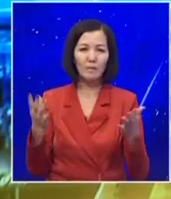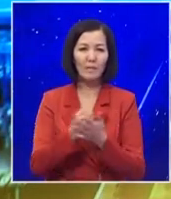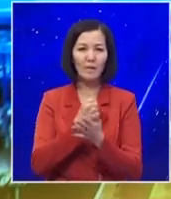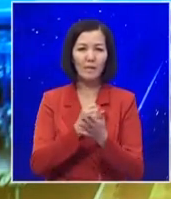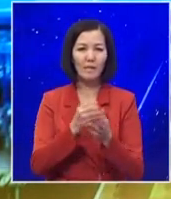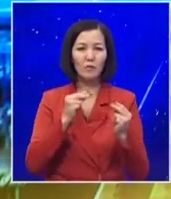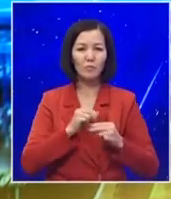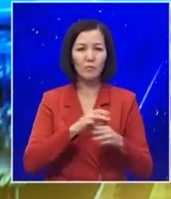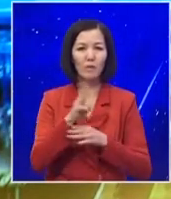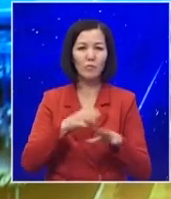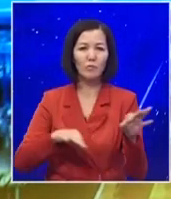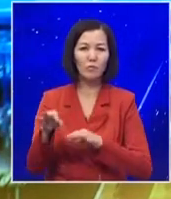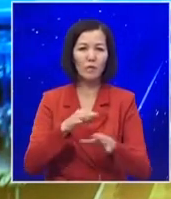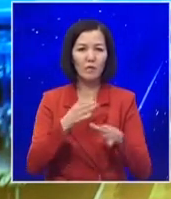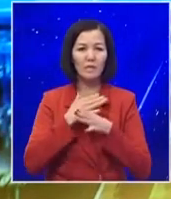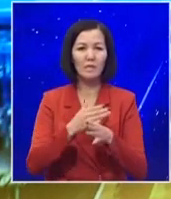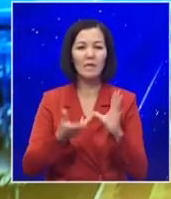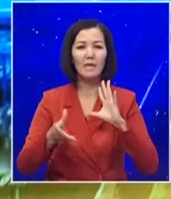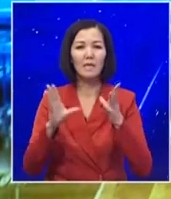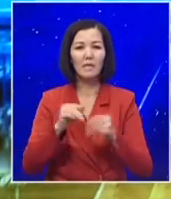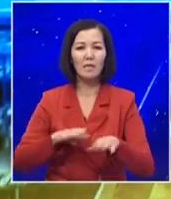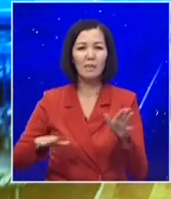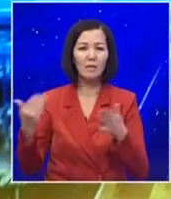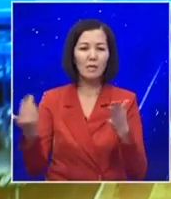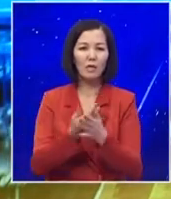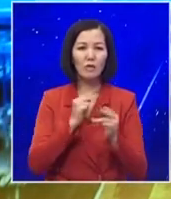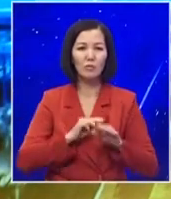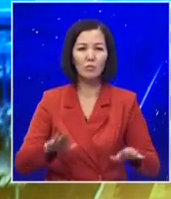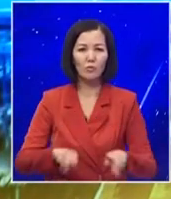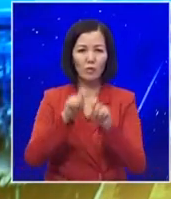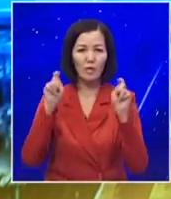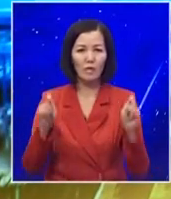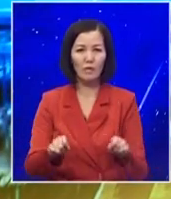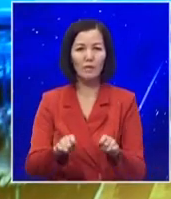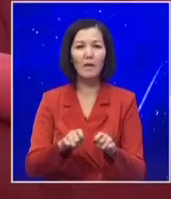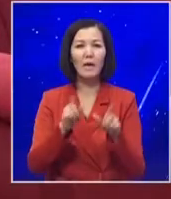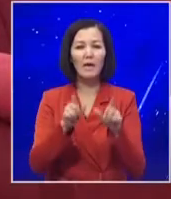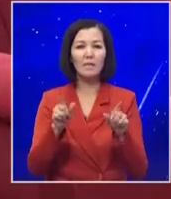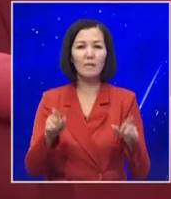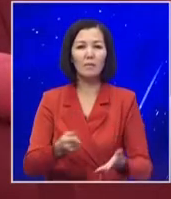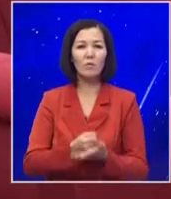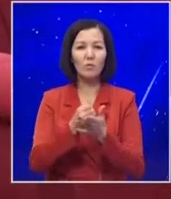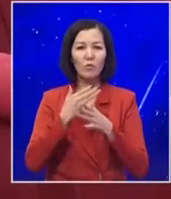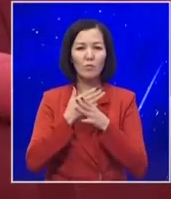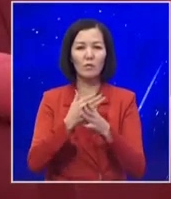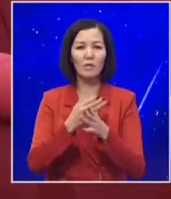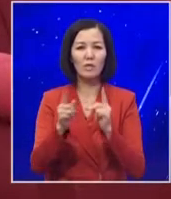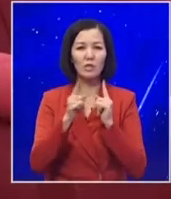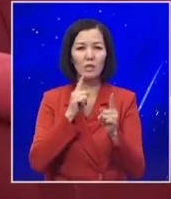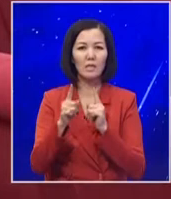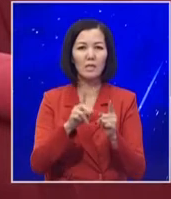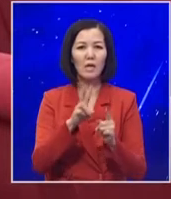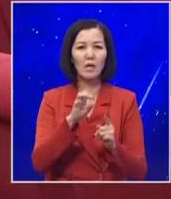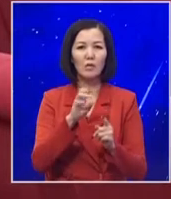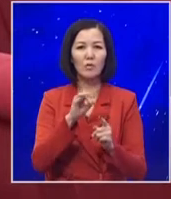жұмыспен қамтудың жол картасы негіз. Нәтижесінде аймақтарда жаңа жұмыс орындары құрылып, азаматтарға қолдау көрсетілді. Жиында